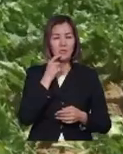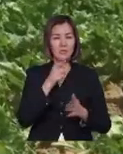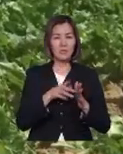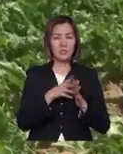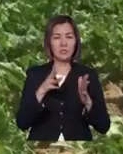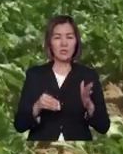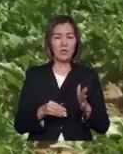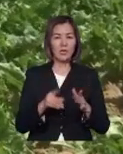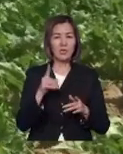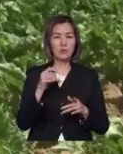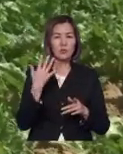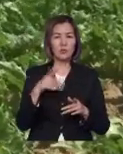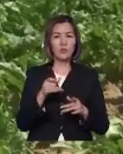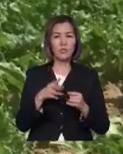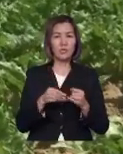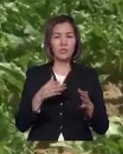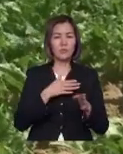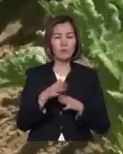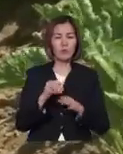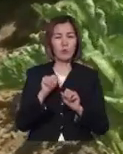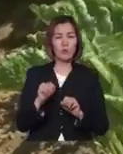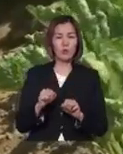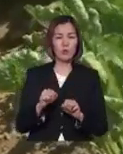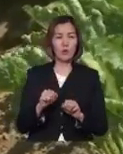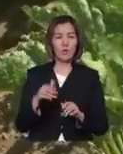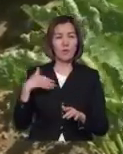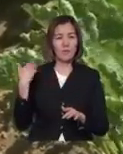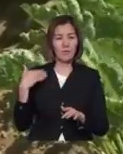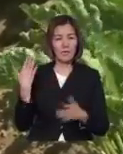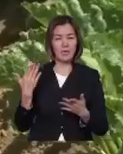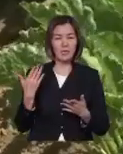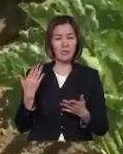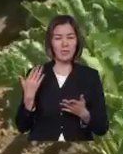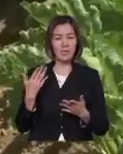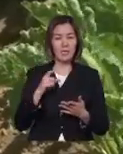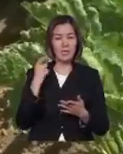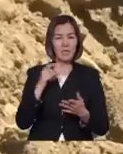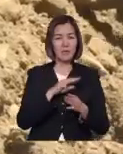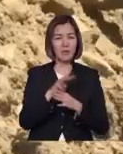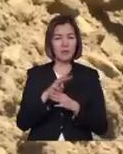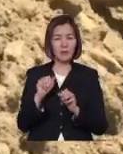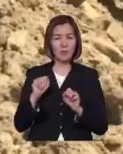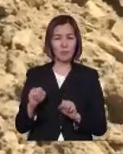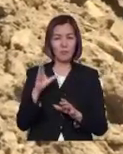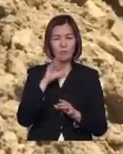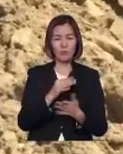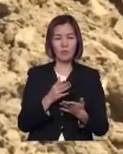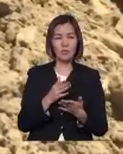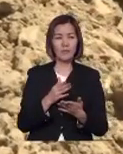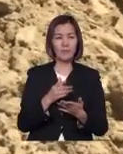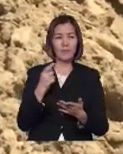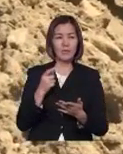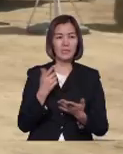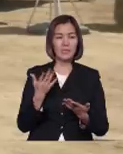жер бөлінген. Ал компания қант қызылшасын қорғау құралдары менен минералды тыңайтқыштардың тиімділігін көруге мүмкіндік береді. Шаруалар